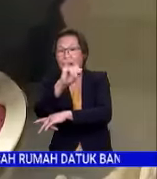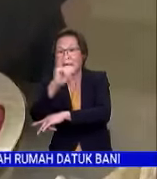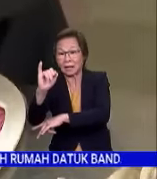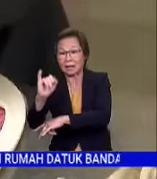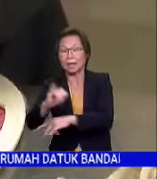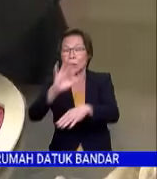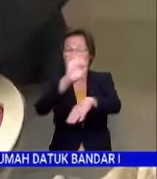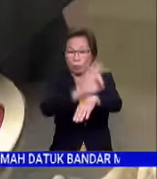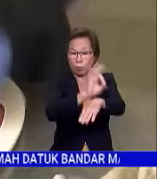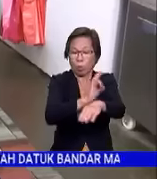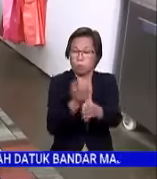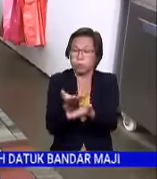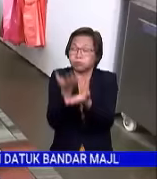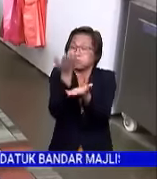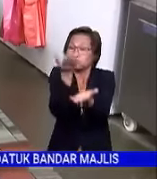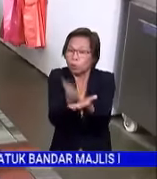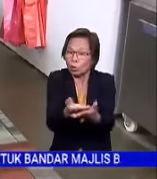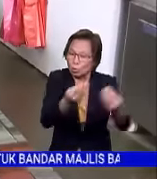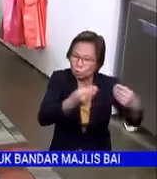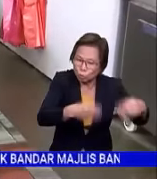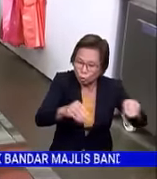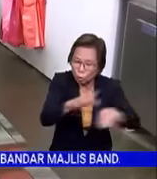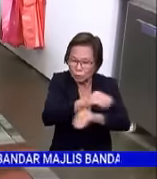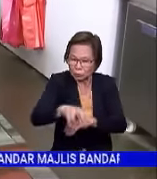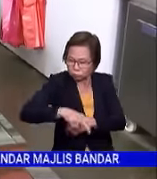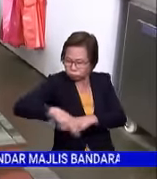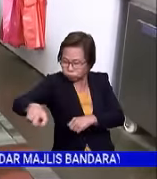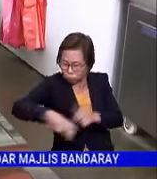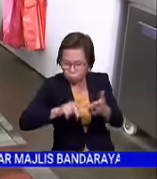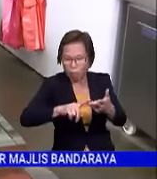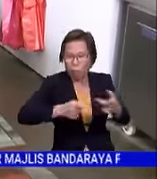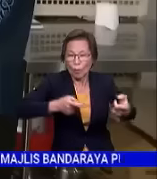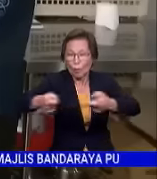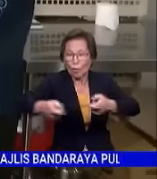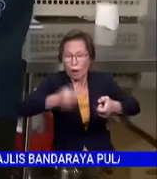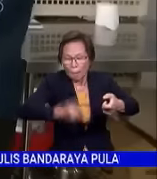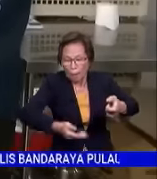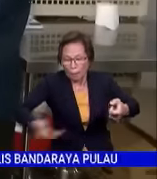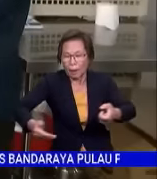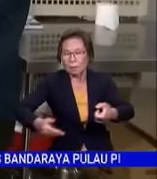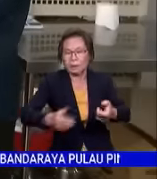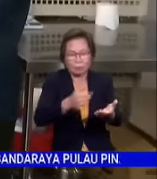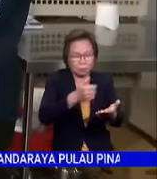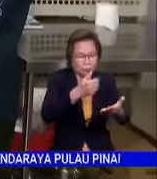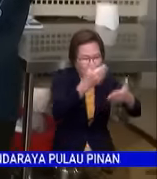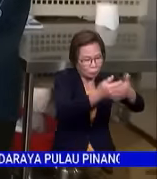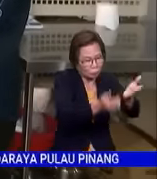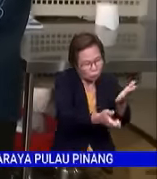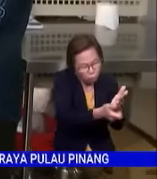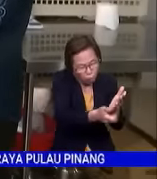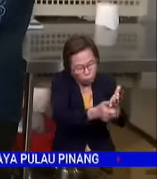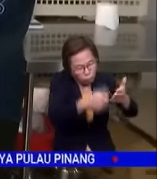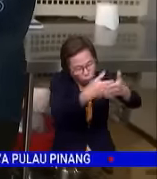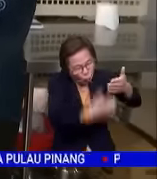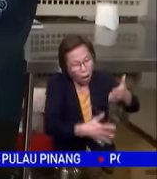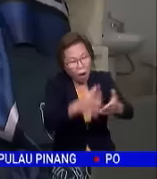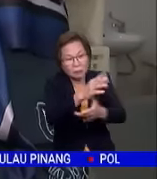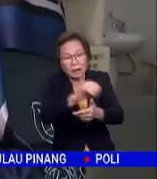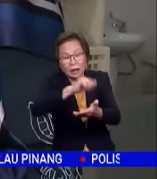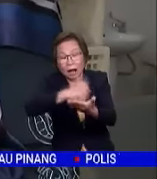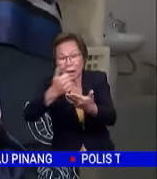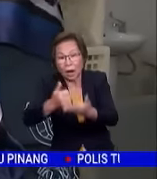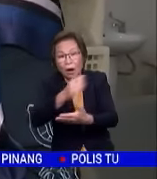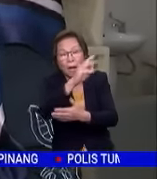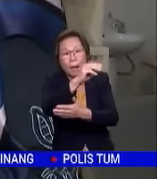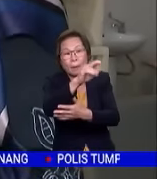antara fungsi yang ditawarkan termasuk jualan dan logistik, pengurusan stok dan inventory serta perakaun. MARI ERP